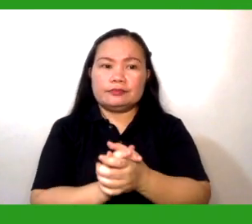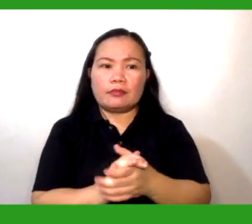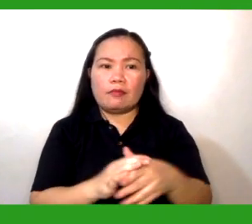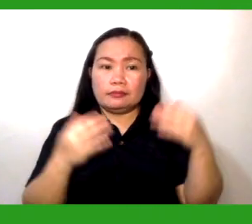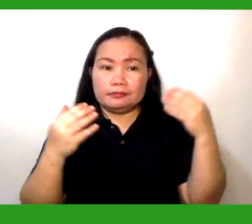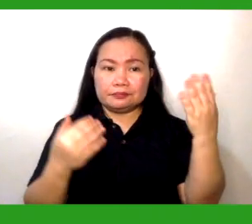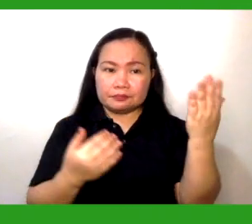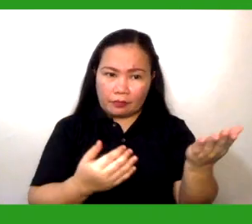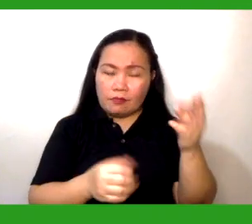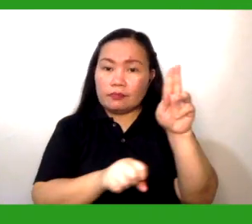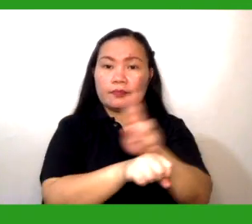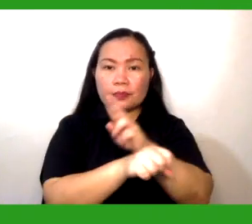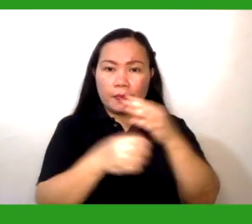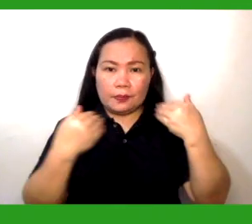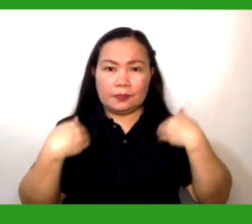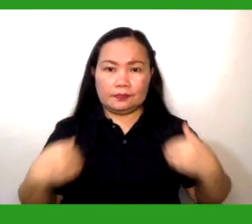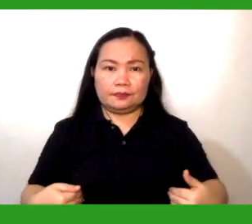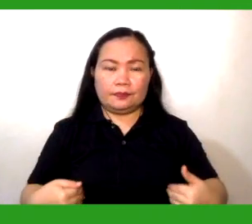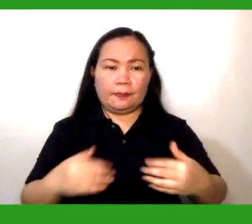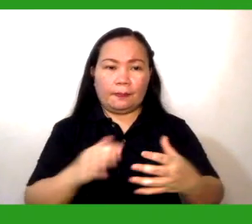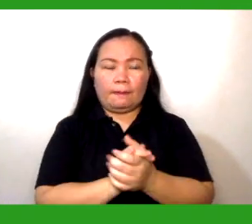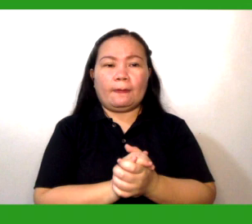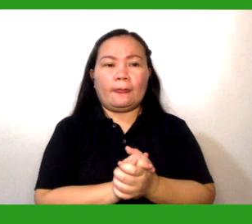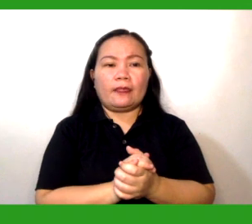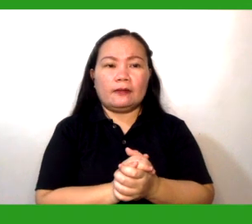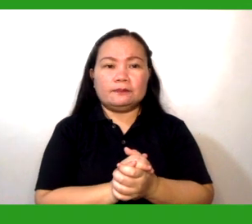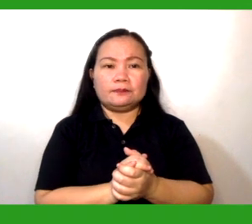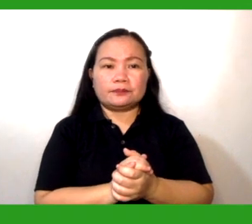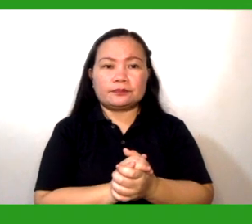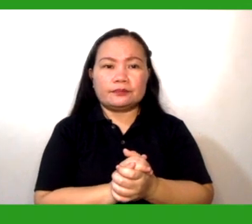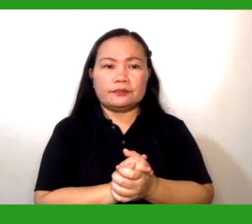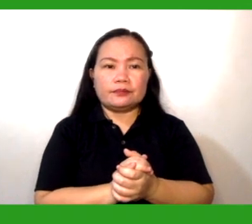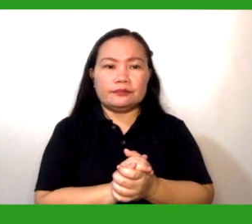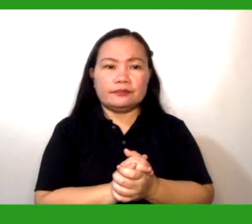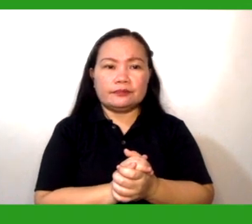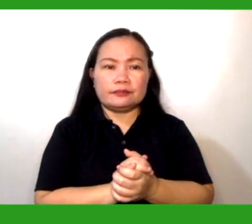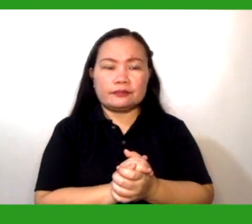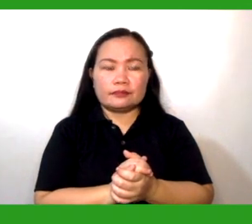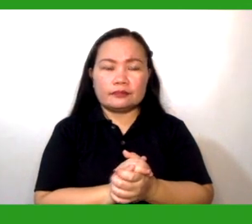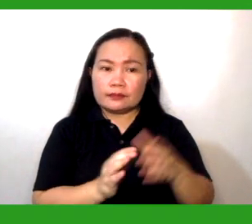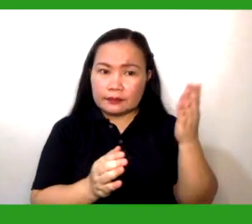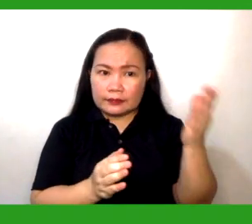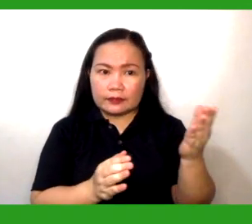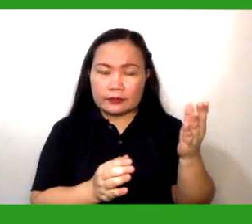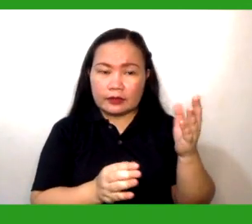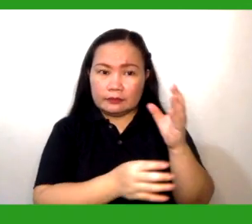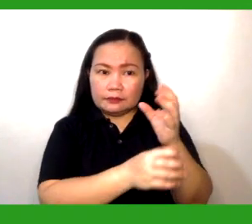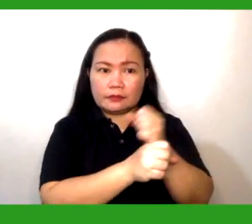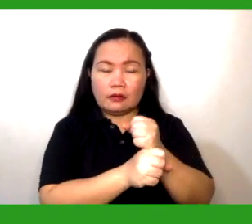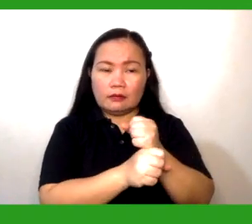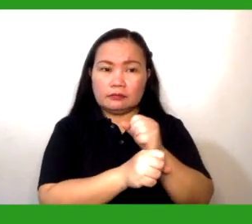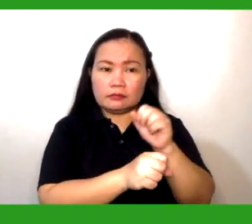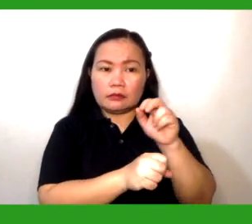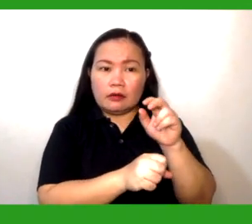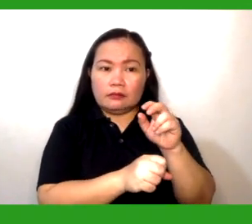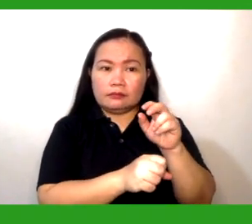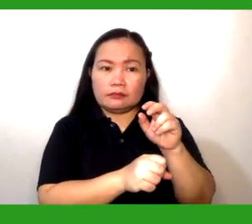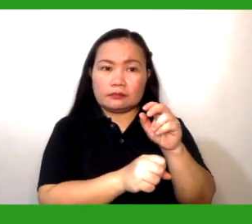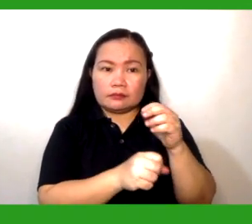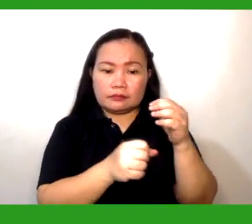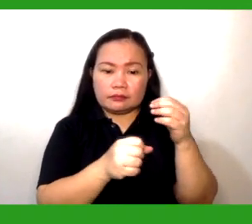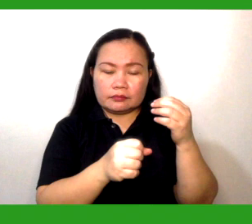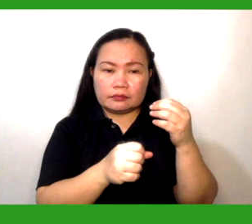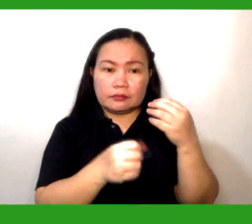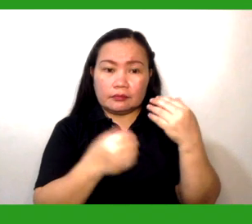ating body. Okay? So ulitin ko, ang ginagamit natin sa pagkuha ng temperature ay